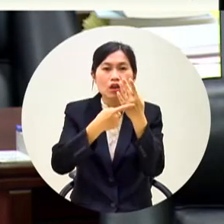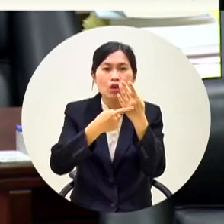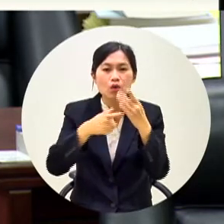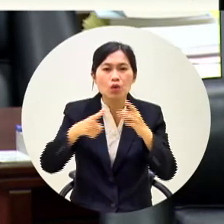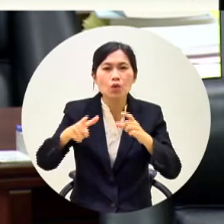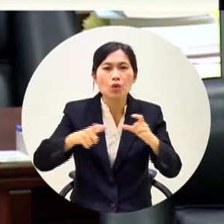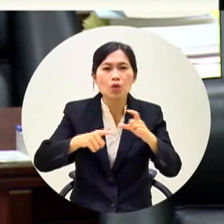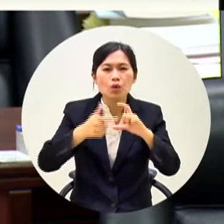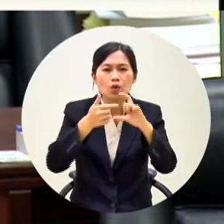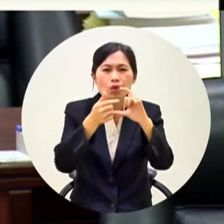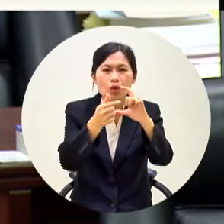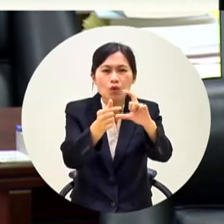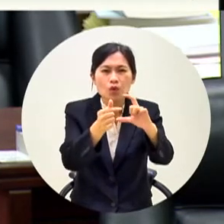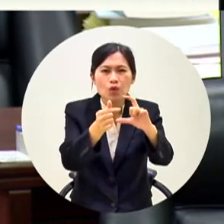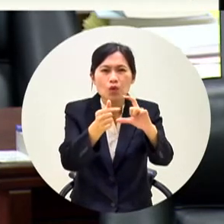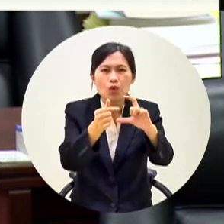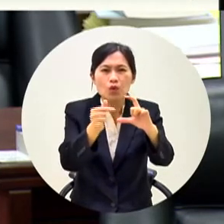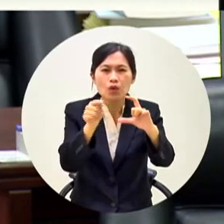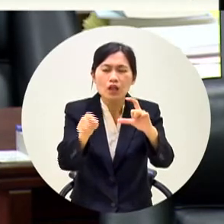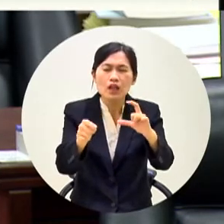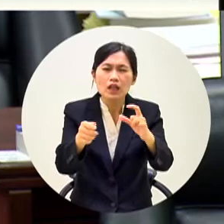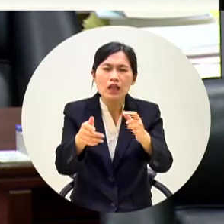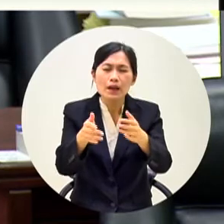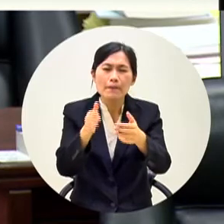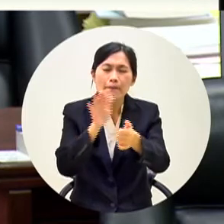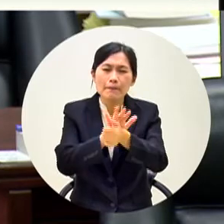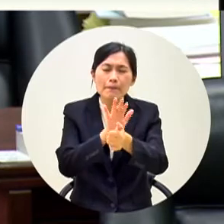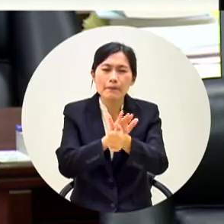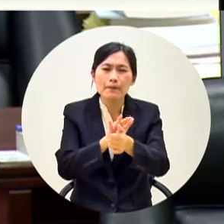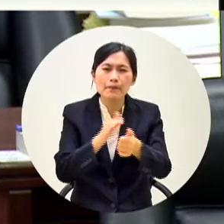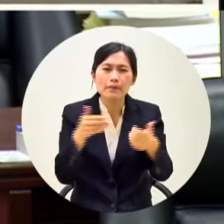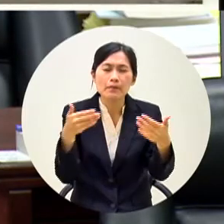啊，要来找出路吼、哦、啊！